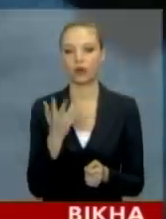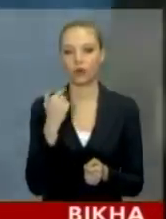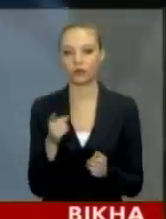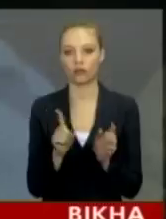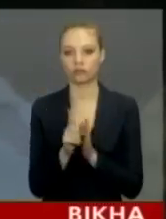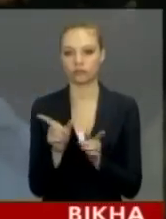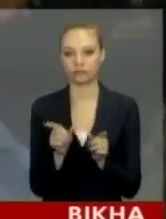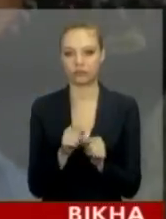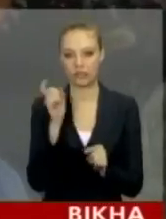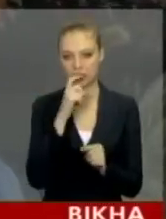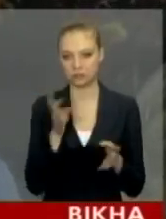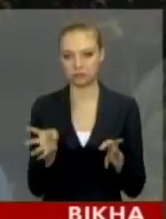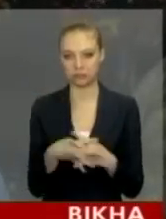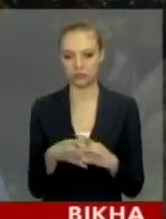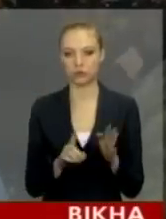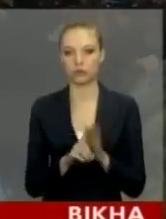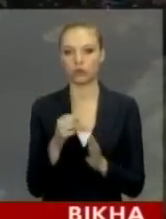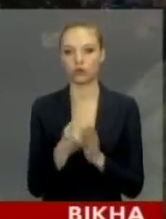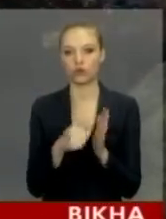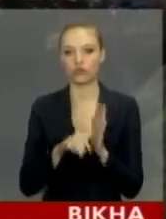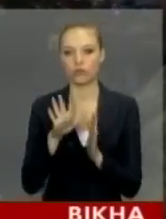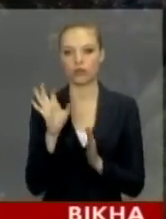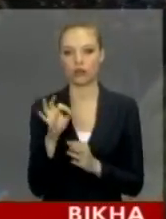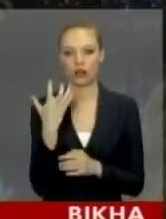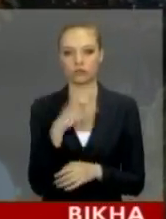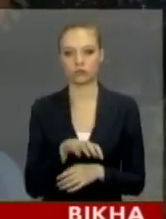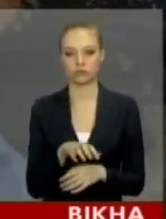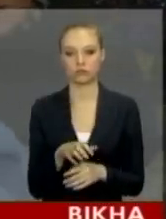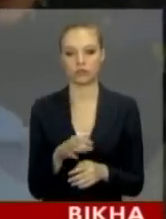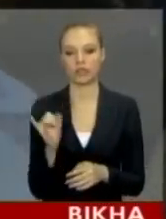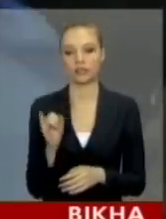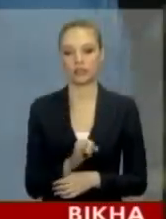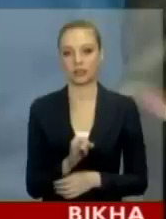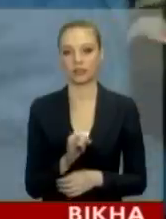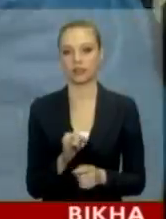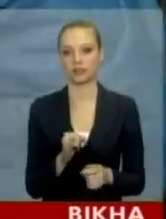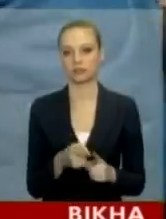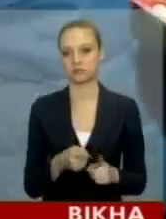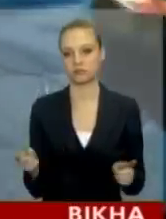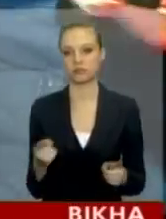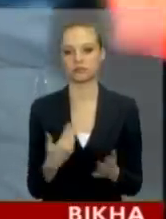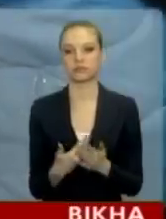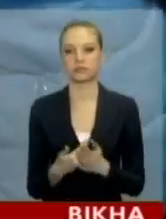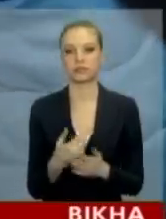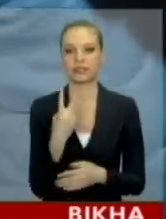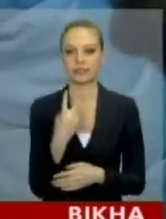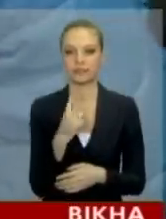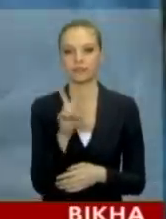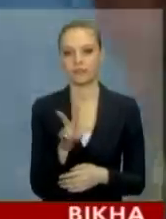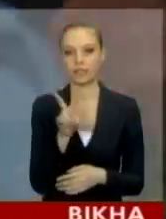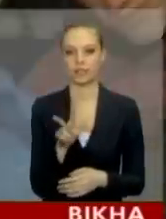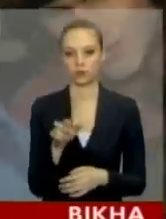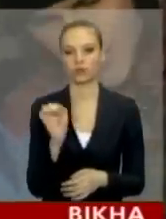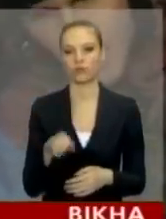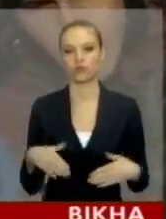взаємодії з кислородом, з киснем, нагрівається до 65 градусів. І триває там 2-3 години.